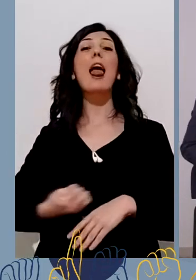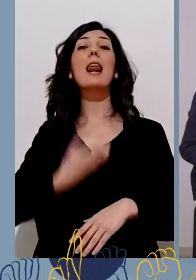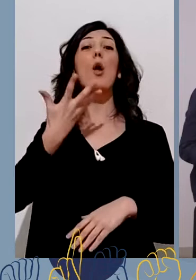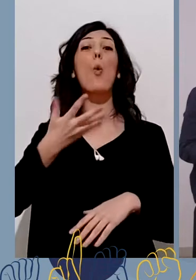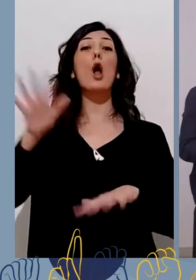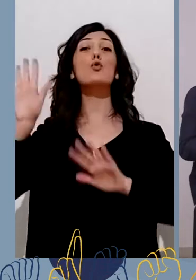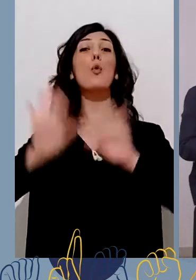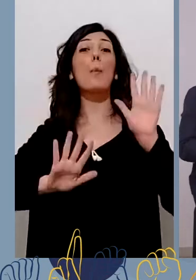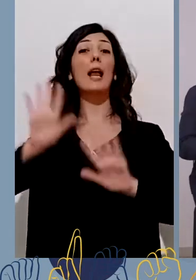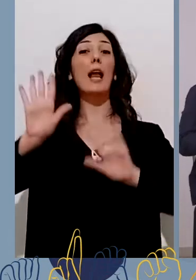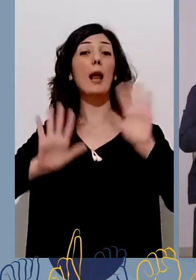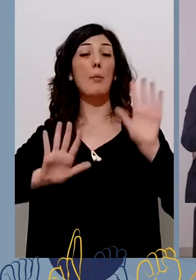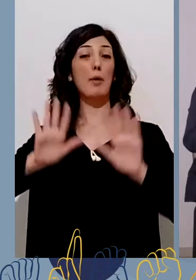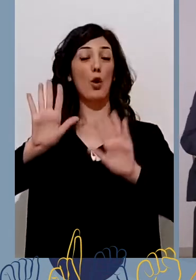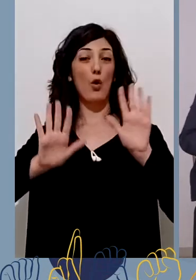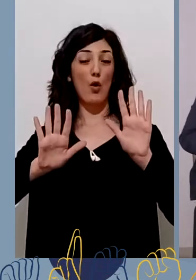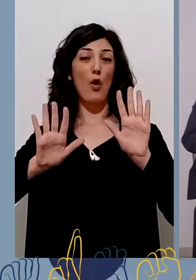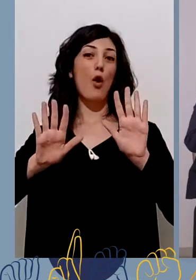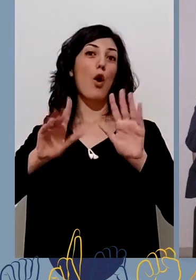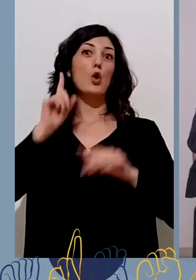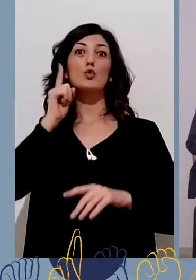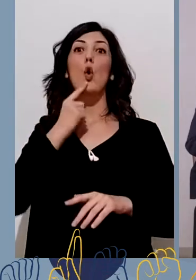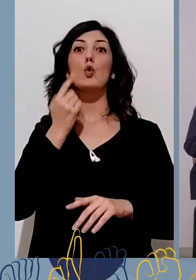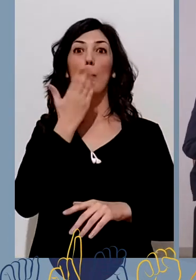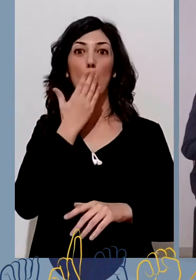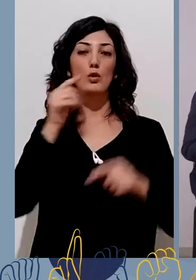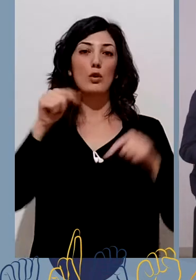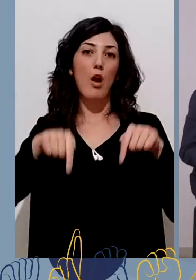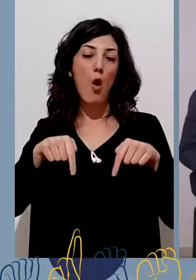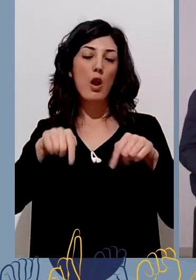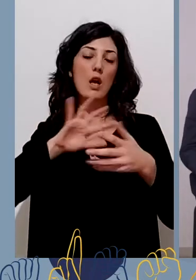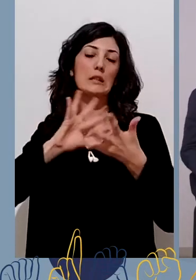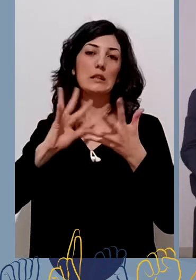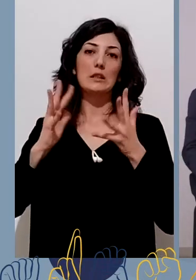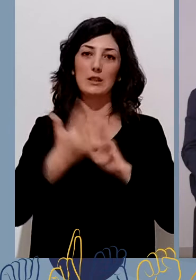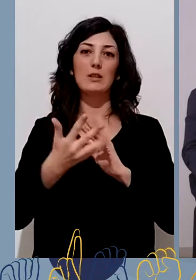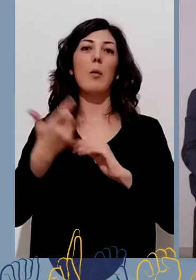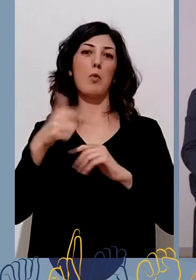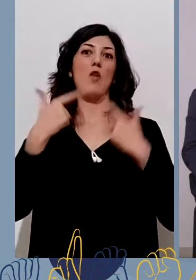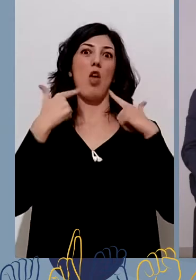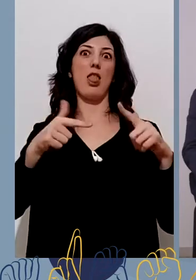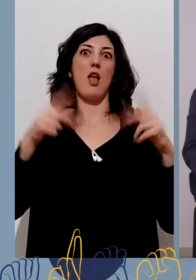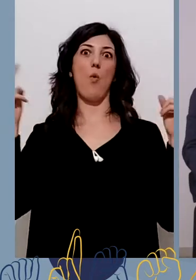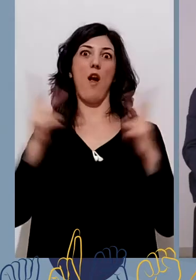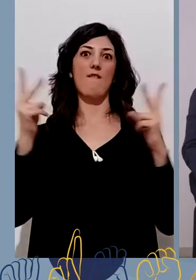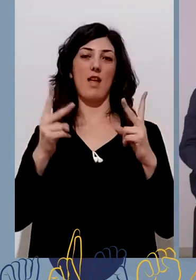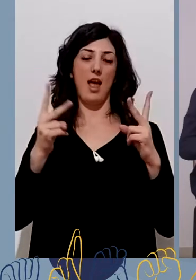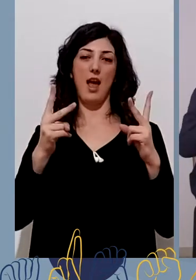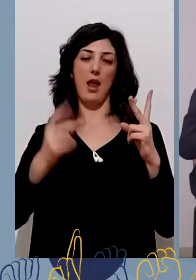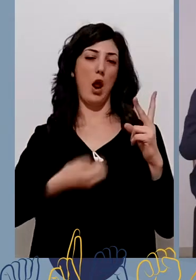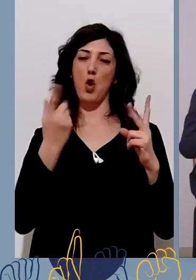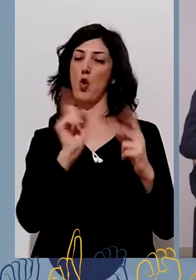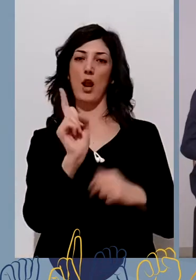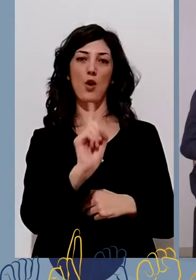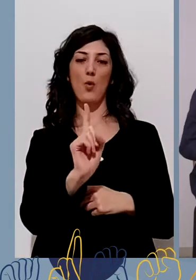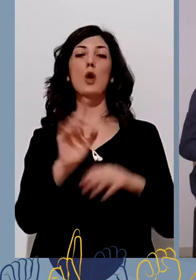sordomuti, adesso è cambiato perché non è più un linguaggio, abbiamo scoperto che è una lingua vera e propria. I nostri ricercatori, sulla scia